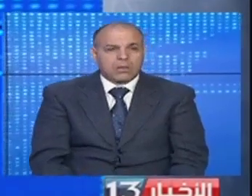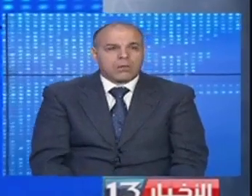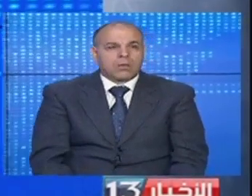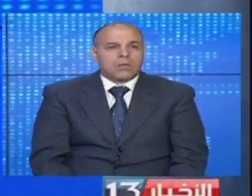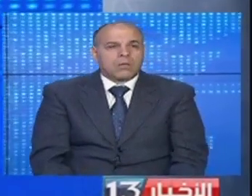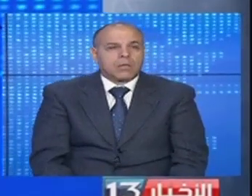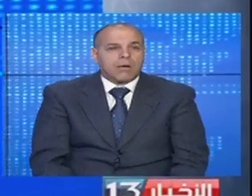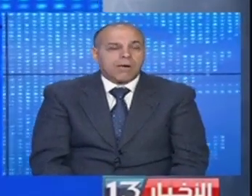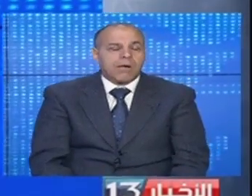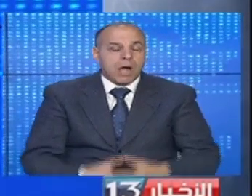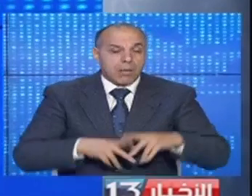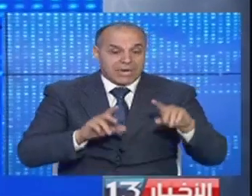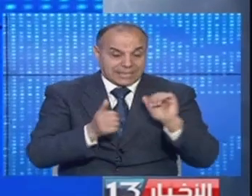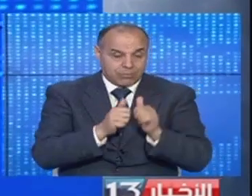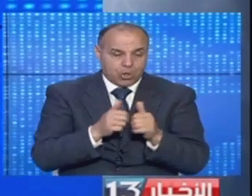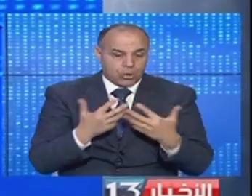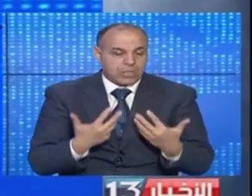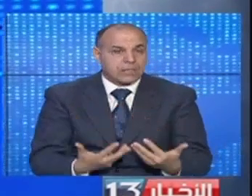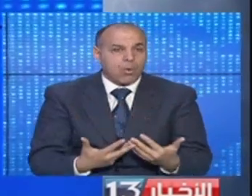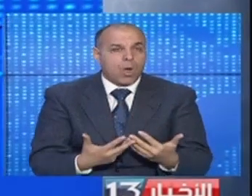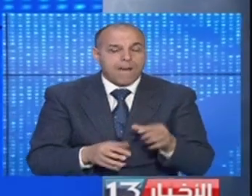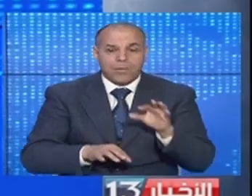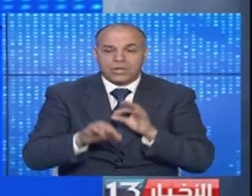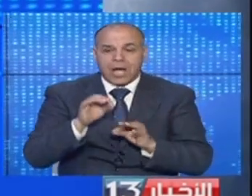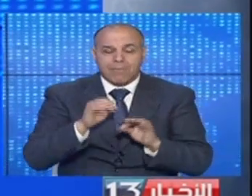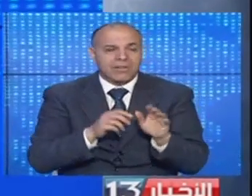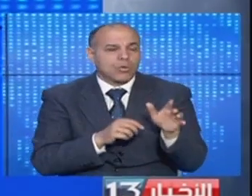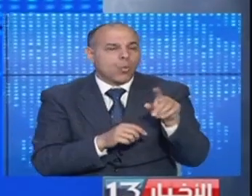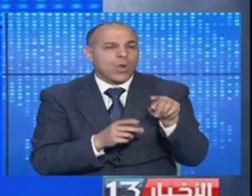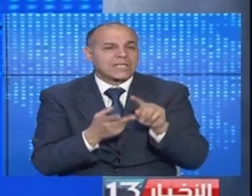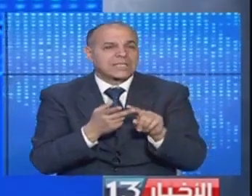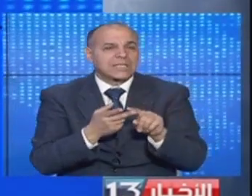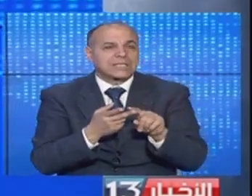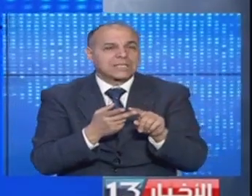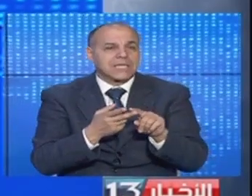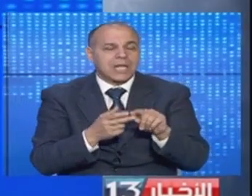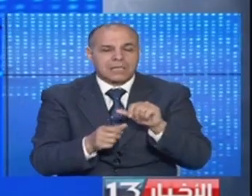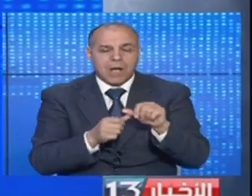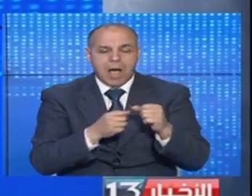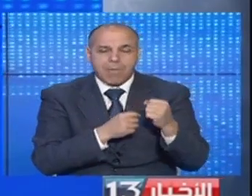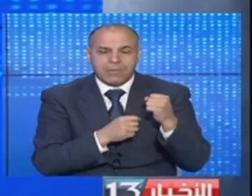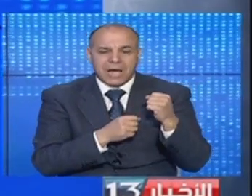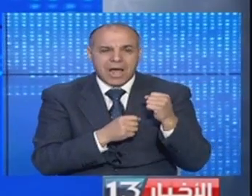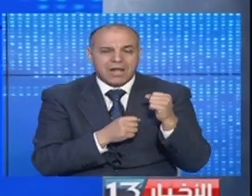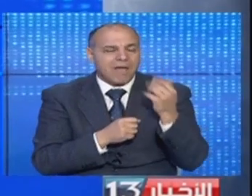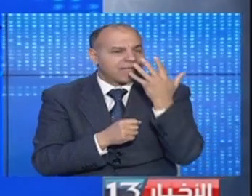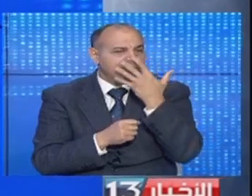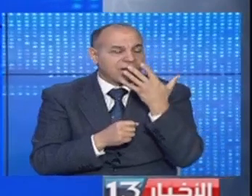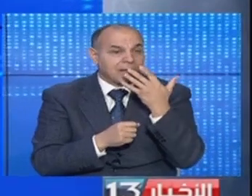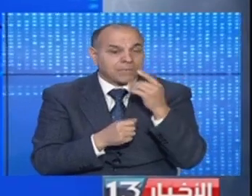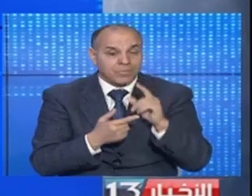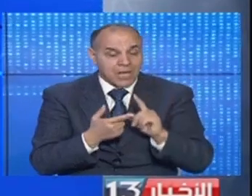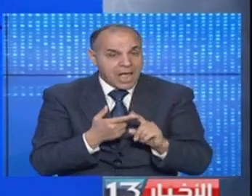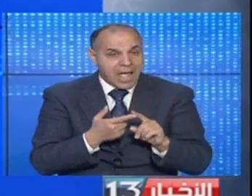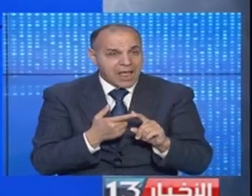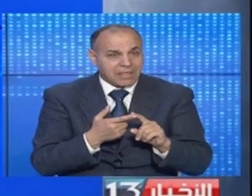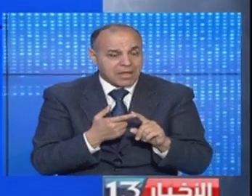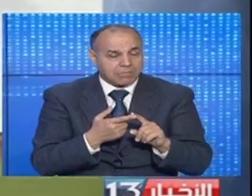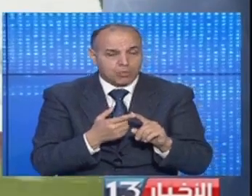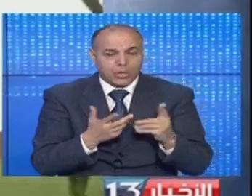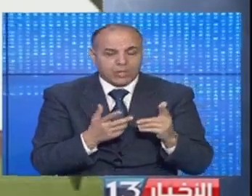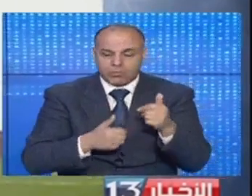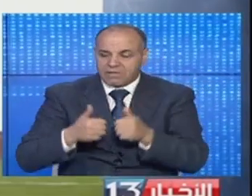الى اخبار الرياضه سيكون منتخب الاوسط حاضرا في دوره ابطال مناطق القاره الافريقيه التي ستقام